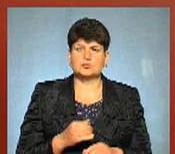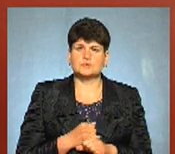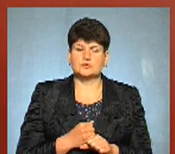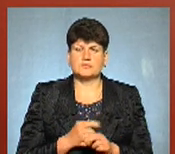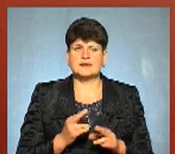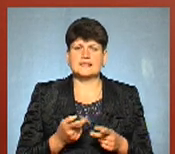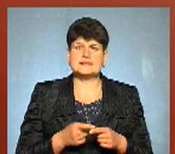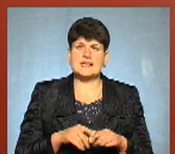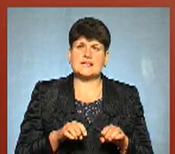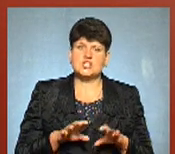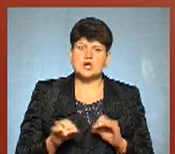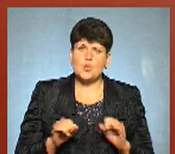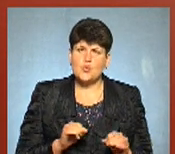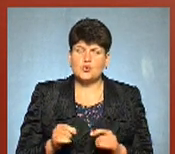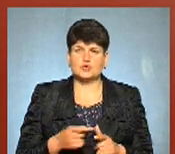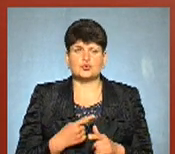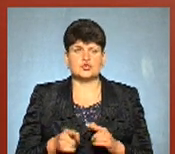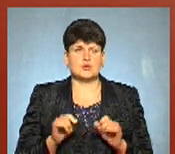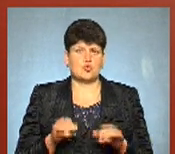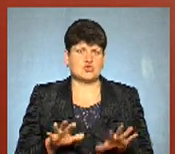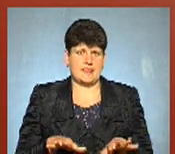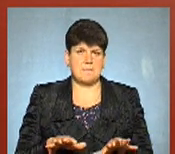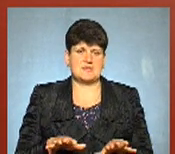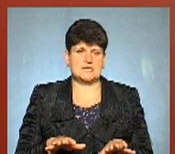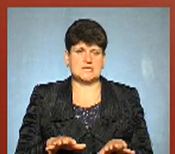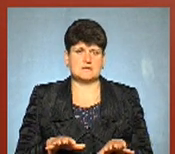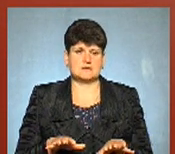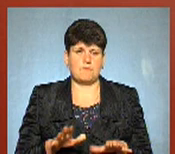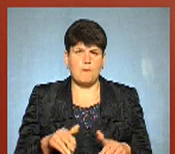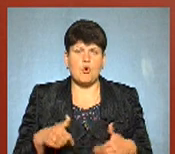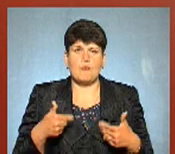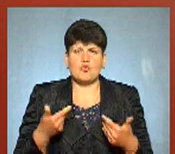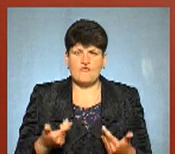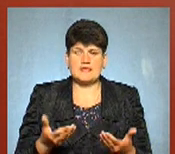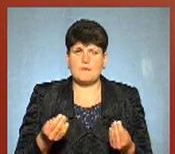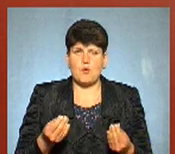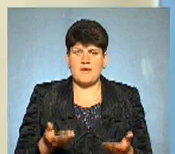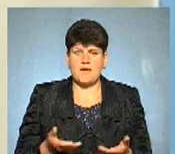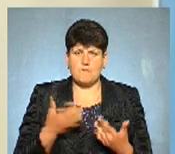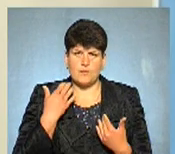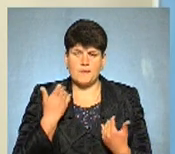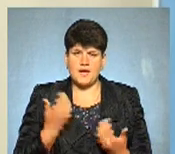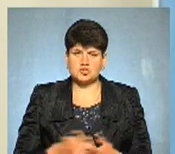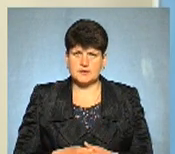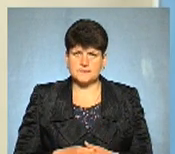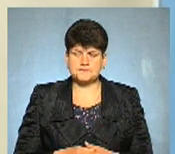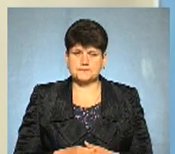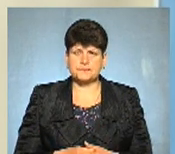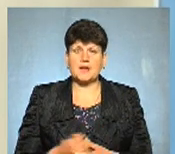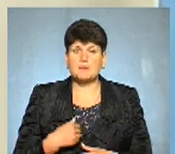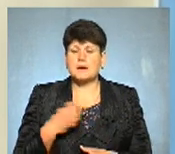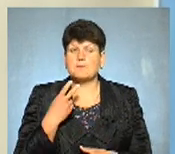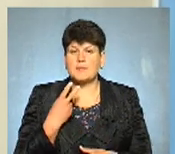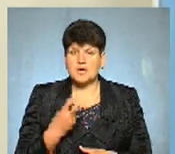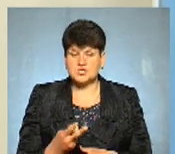Це має бути рішення уряду, чи можна все-таки на місці пропонувати пом'якшення? Ми бачимо, що таке, от